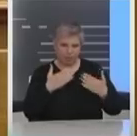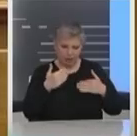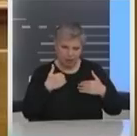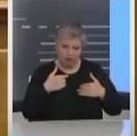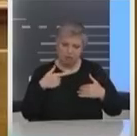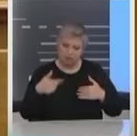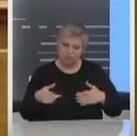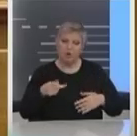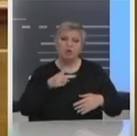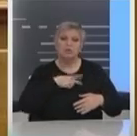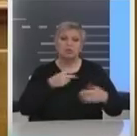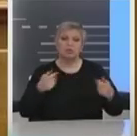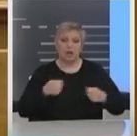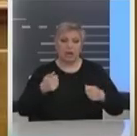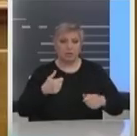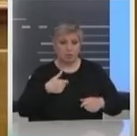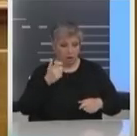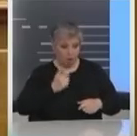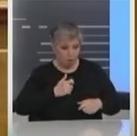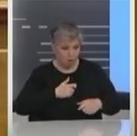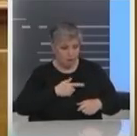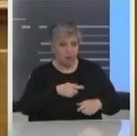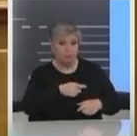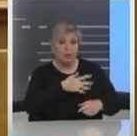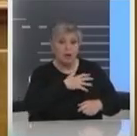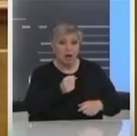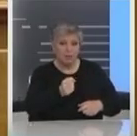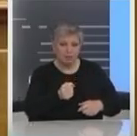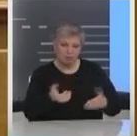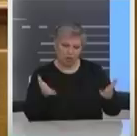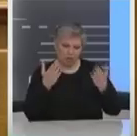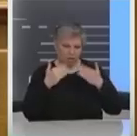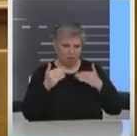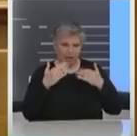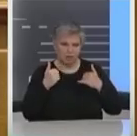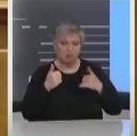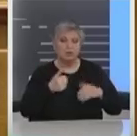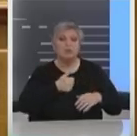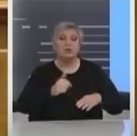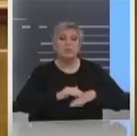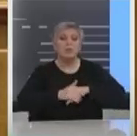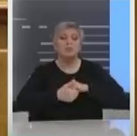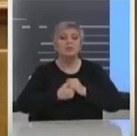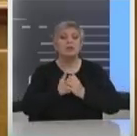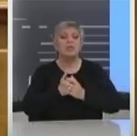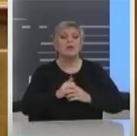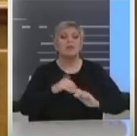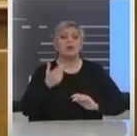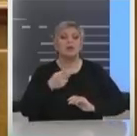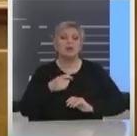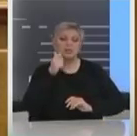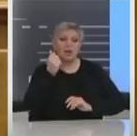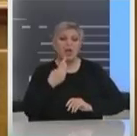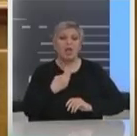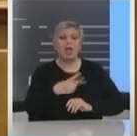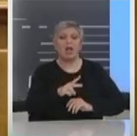αυτό το κρίσιμο θέμα. Γιατί το μόνο που σας ενδιαφέρει ή να το αξιοποιήσετε για κομματικό όφελος.